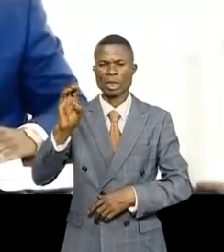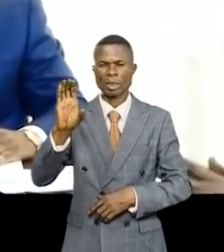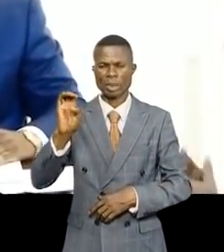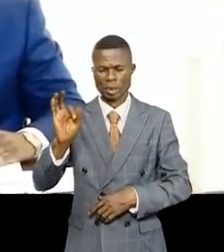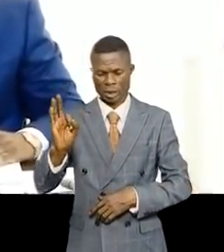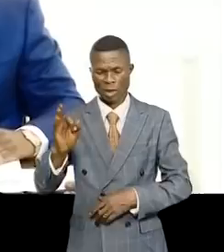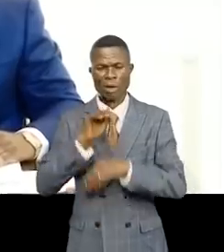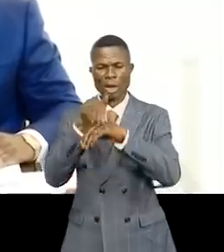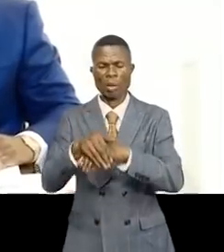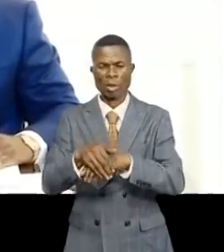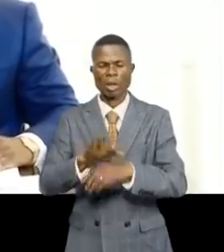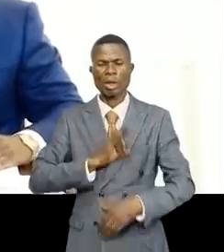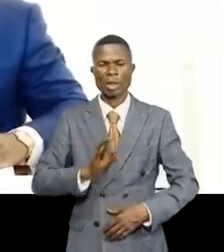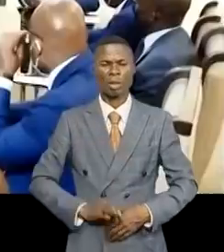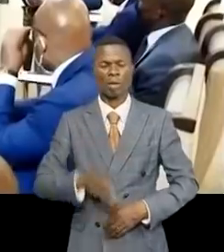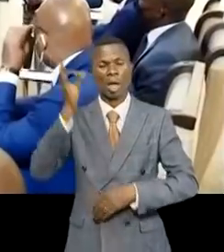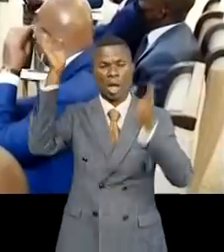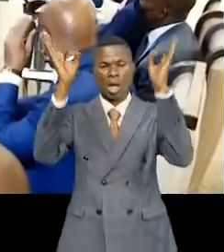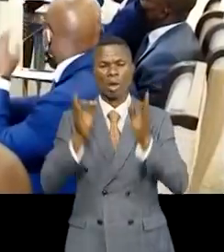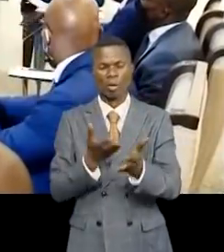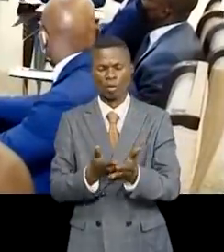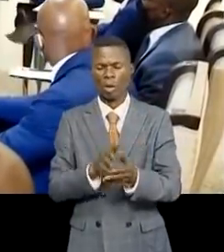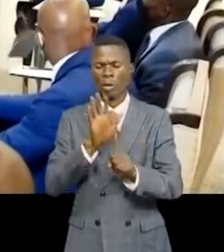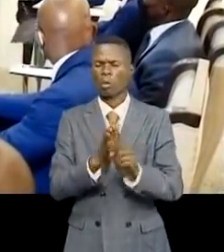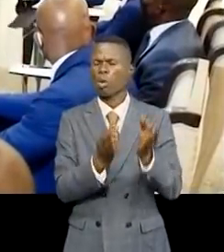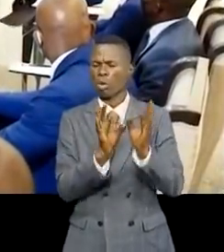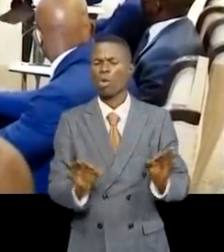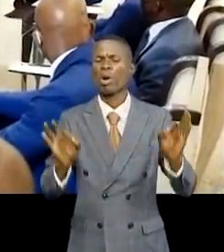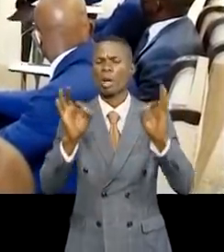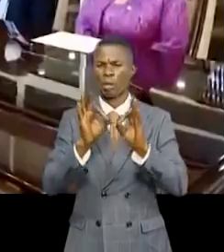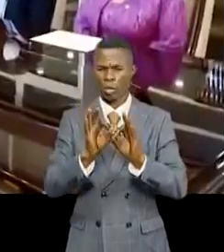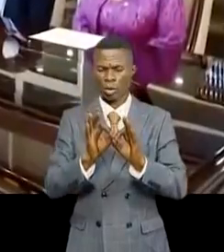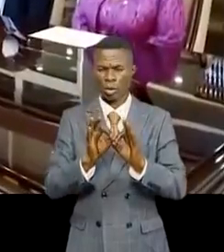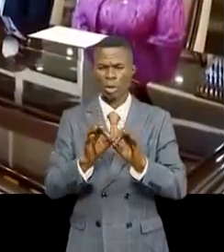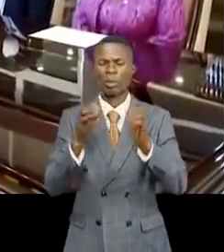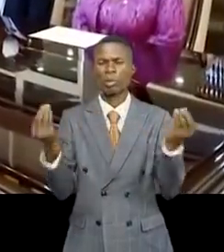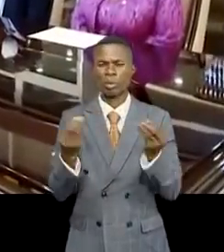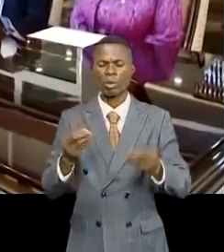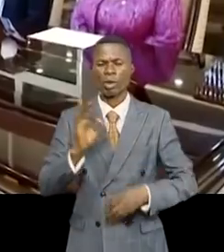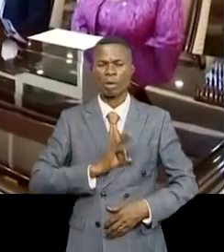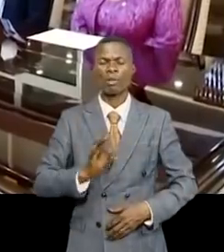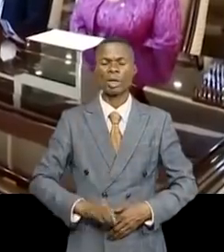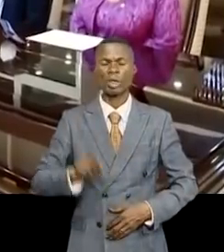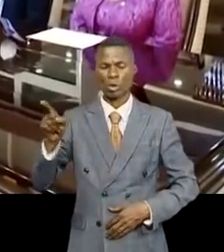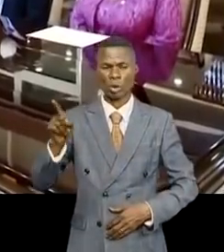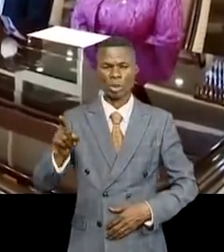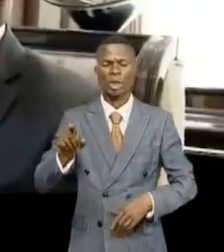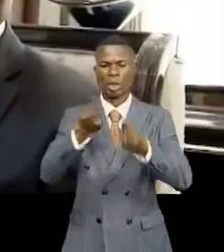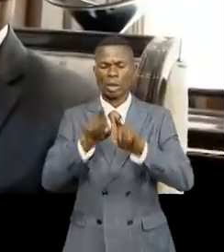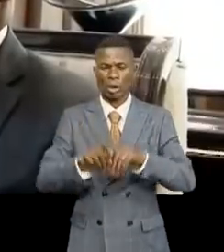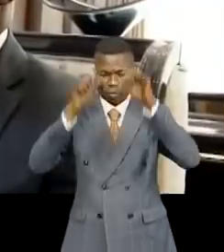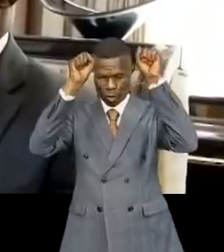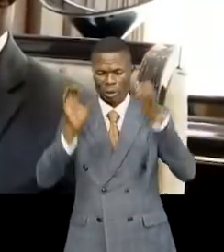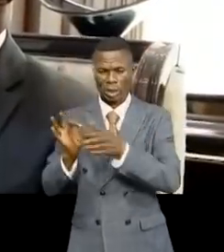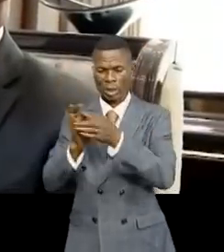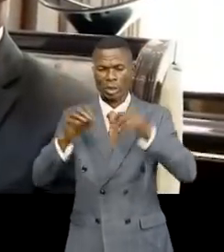du président de la République à ces forums est d'une importance très particulière parce que Félix-Antoine Tshisekedi Tshilombo est également